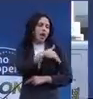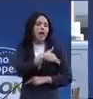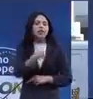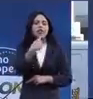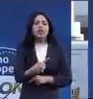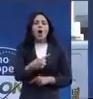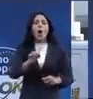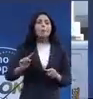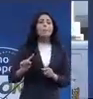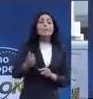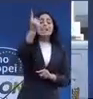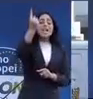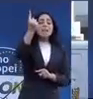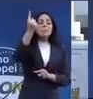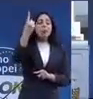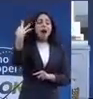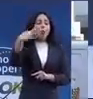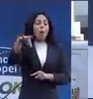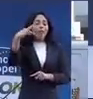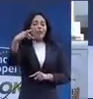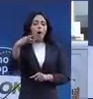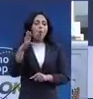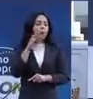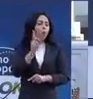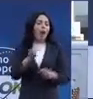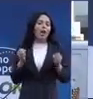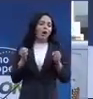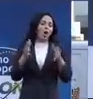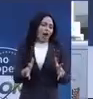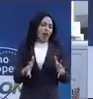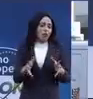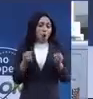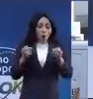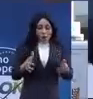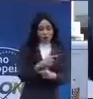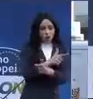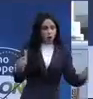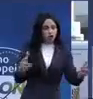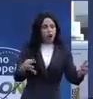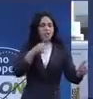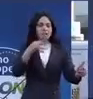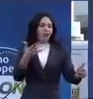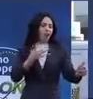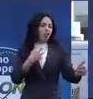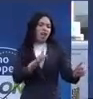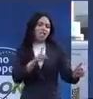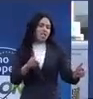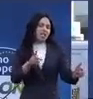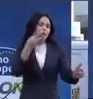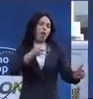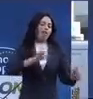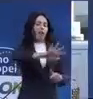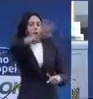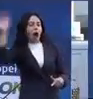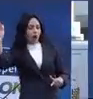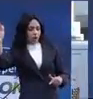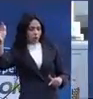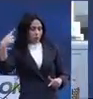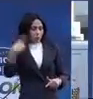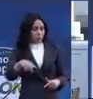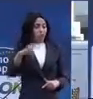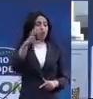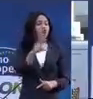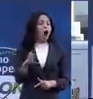più importante virtù dell'uomo è il coraggio perché senza il coraggio non esiste nessun'altra virtù si chiamava Winston Churchill